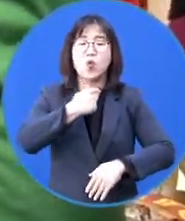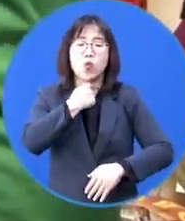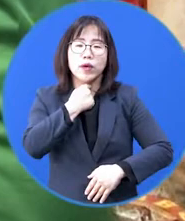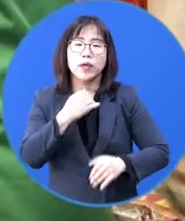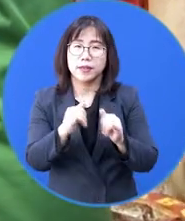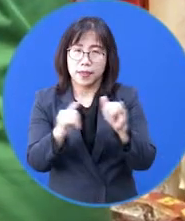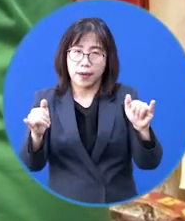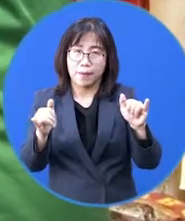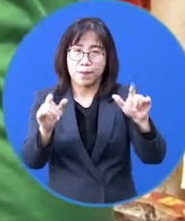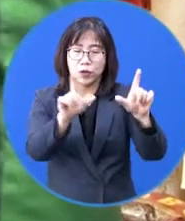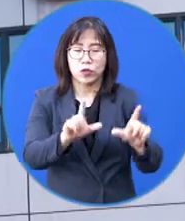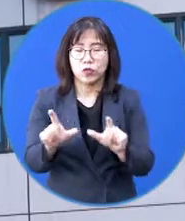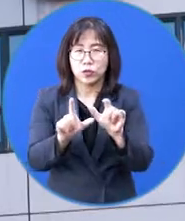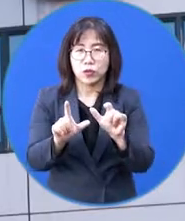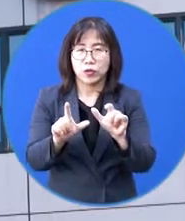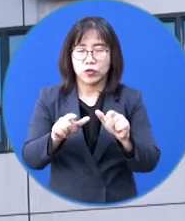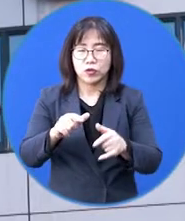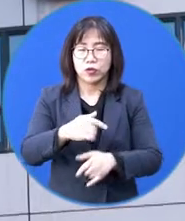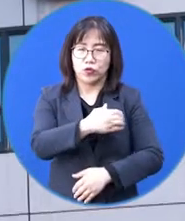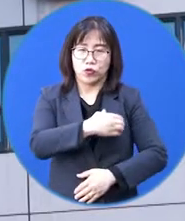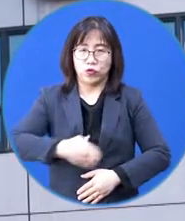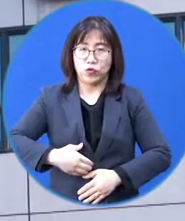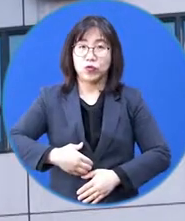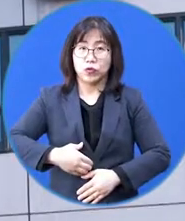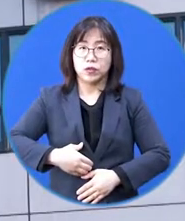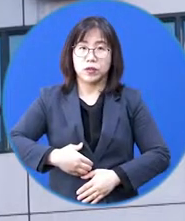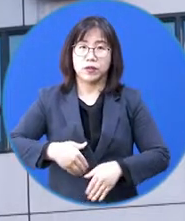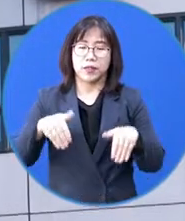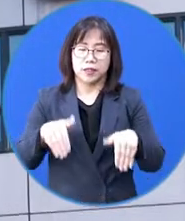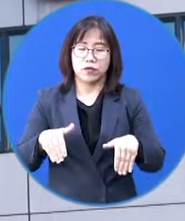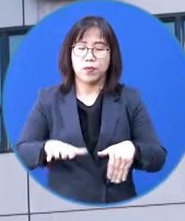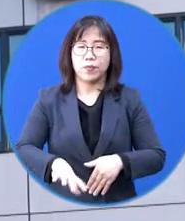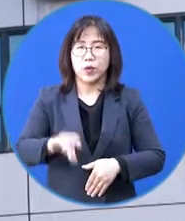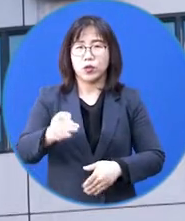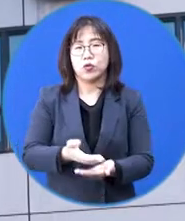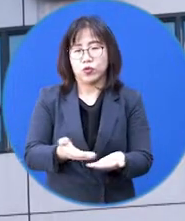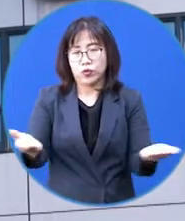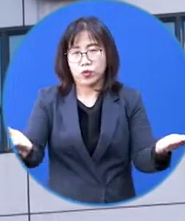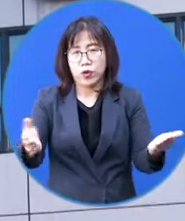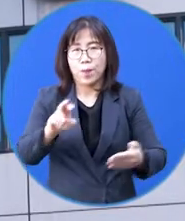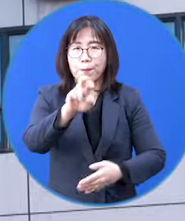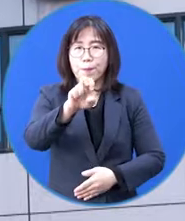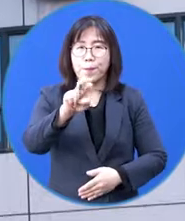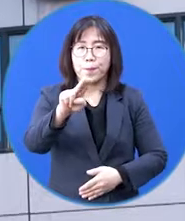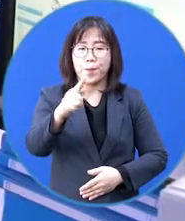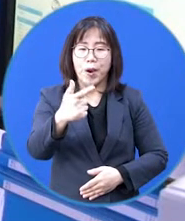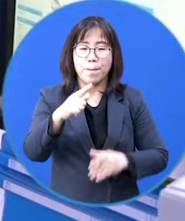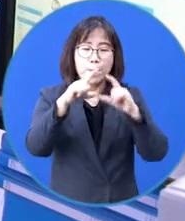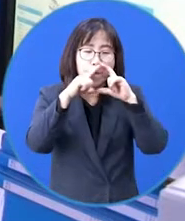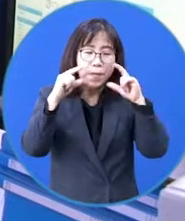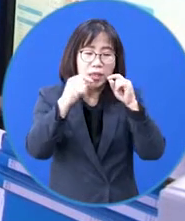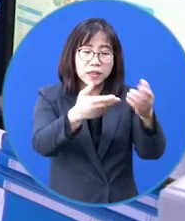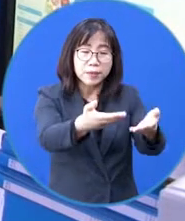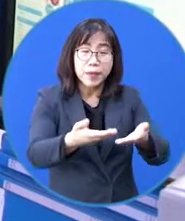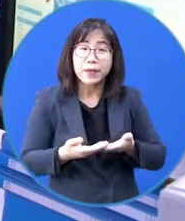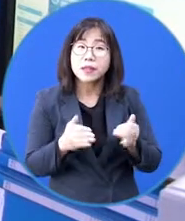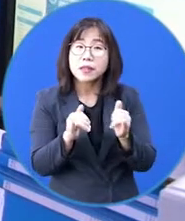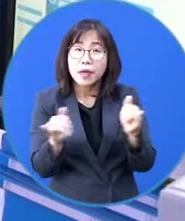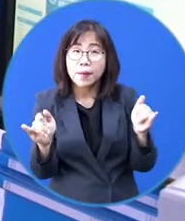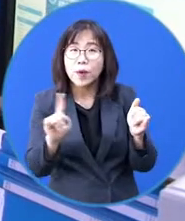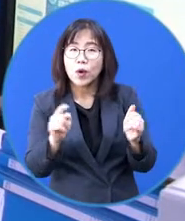주민, 구청 및 공단 등 구청 산하기관 직원들에게 우선 지급하고, 면 마스크를 지급받은